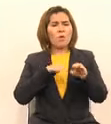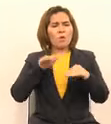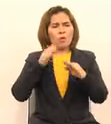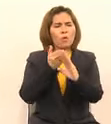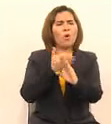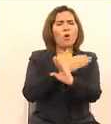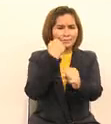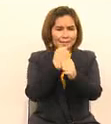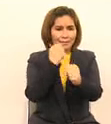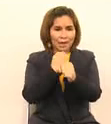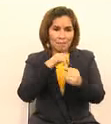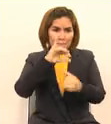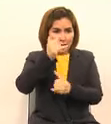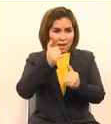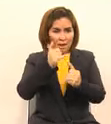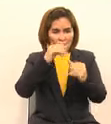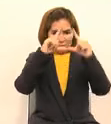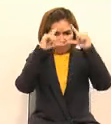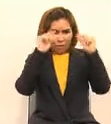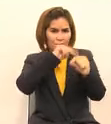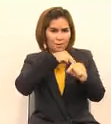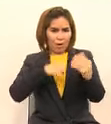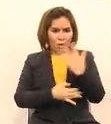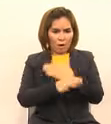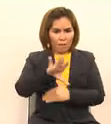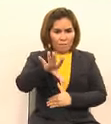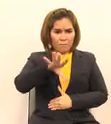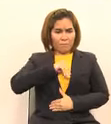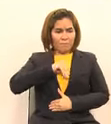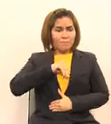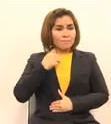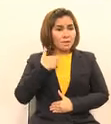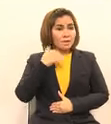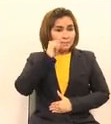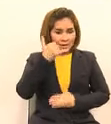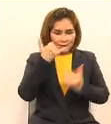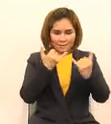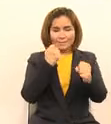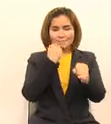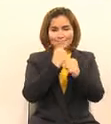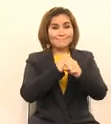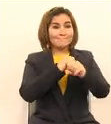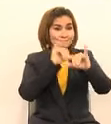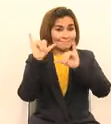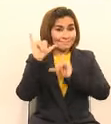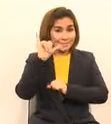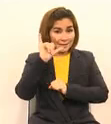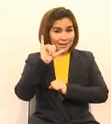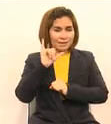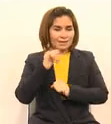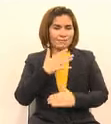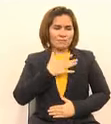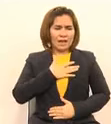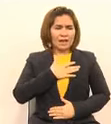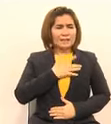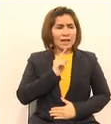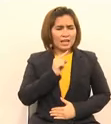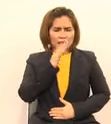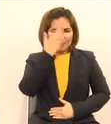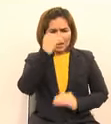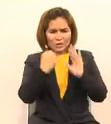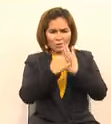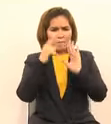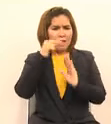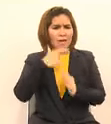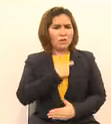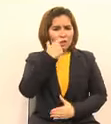บุคลากรจะมีความเสี่ยงต่อการติดเชื้อเพราะนั้นเราก็เลยยังไม่ทำตัวอย่างของผมเองหลายคนอาจจะงงว่าทำไมแม่ฮ่องสอนทำได้